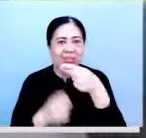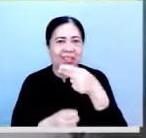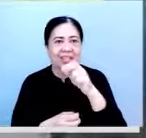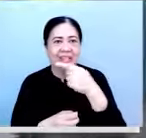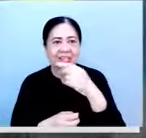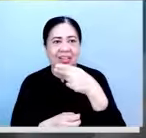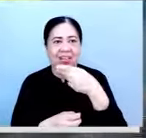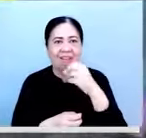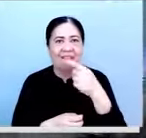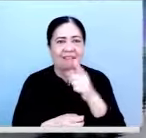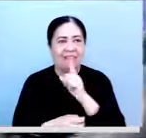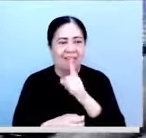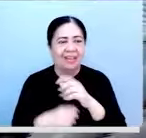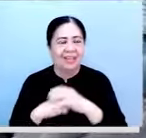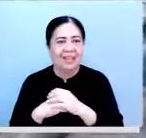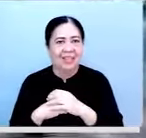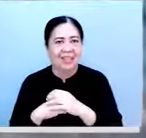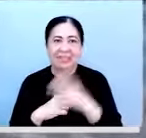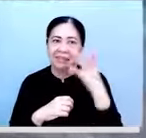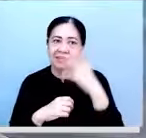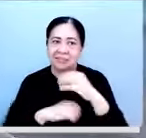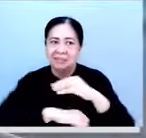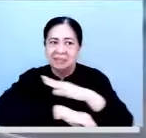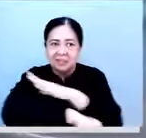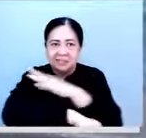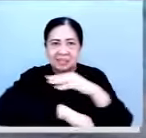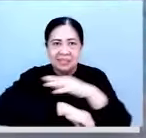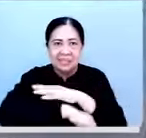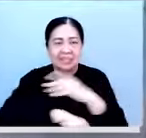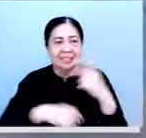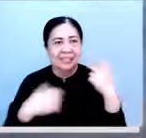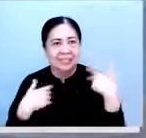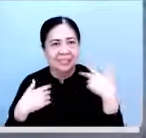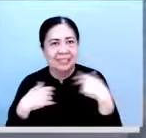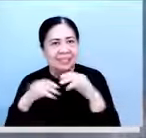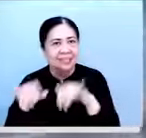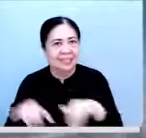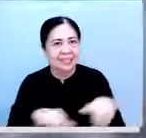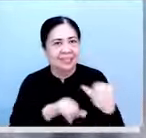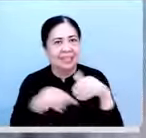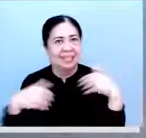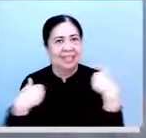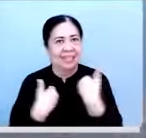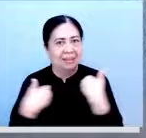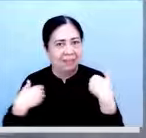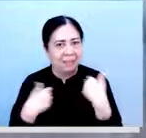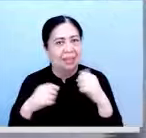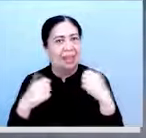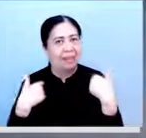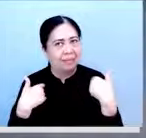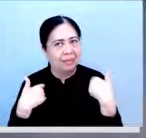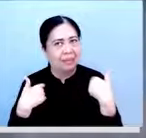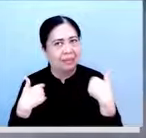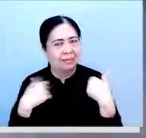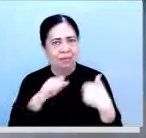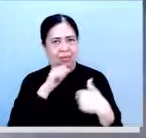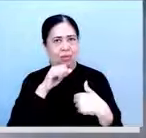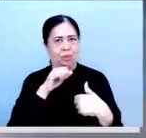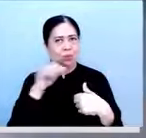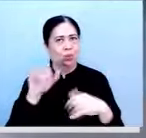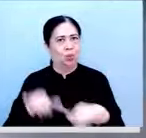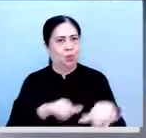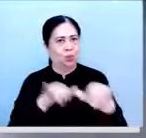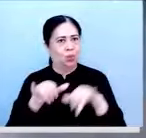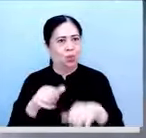yan. And alam mo, maganda lang kasi meron kang mga common na mga animals, meron ding uncommon. Eh, maganda yun sa mga bata